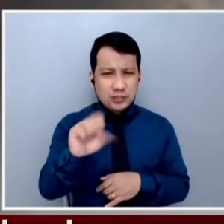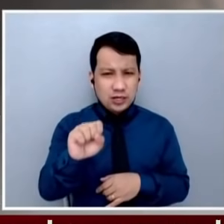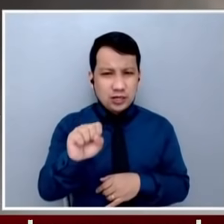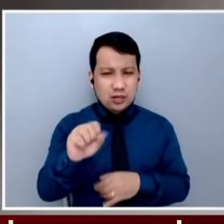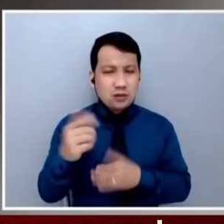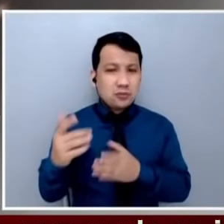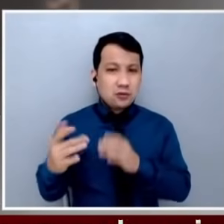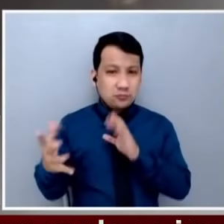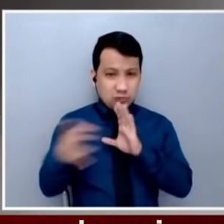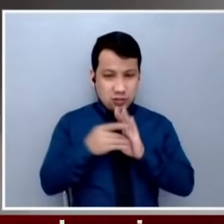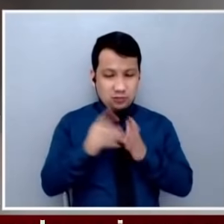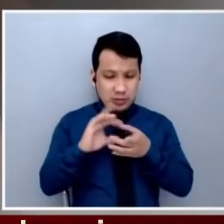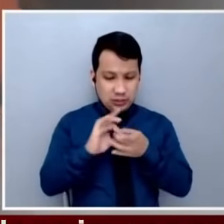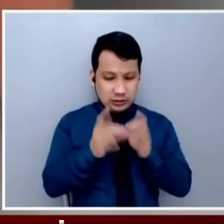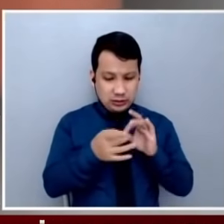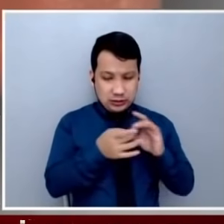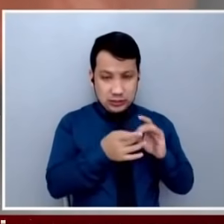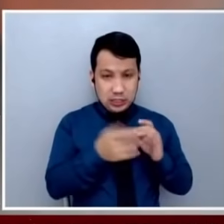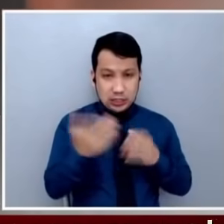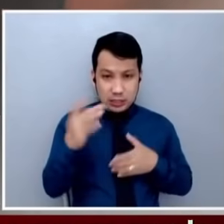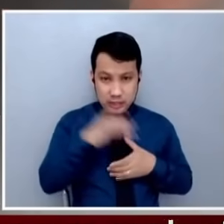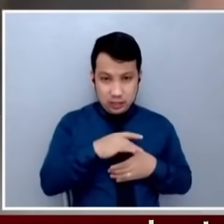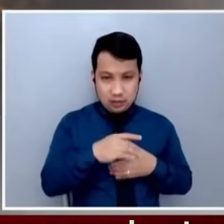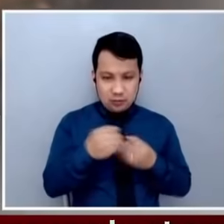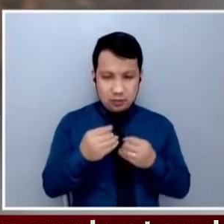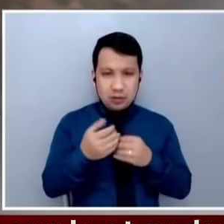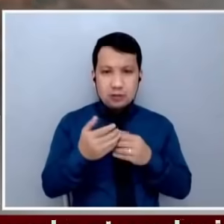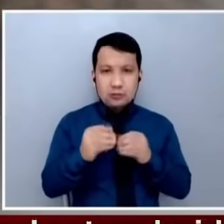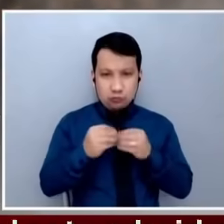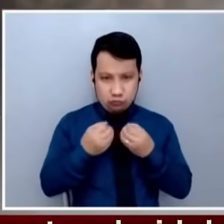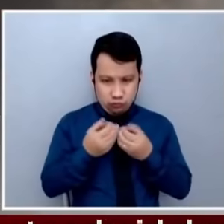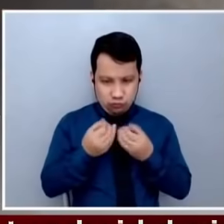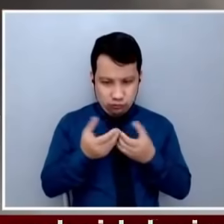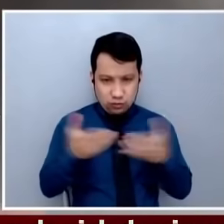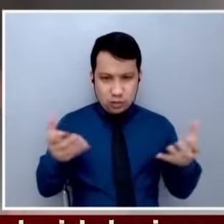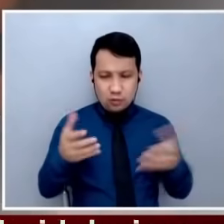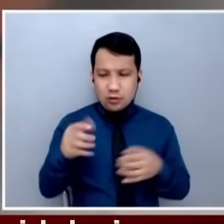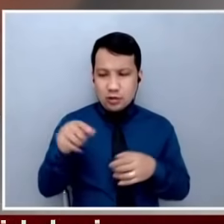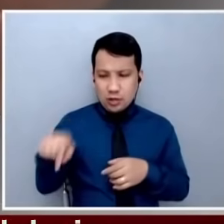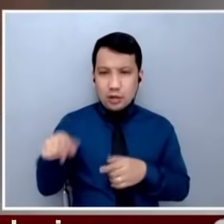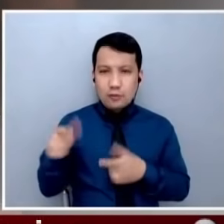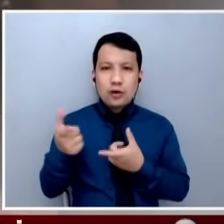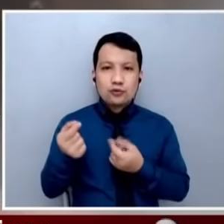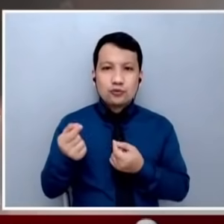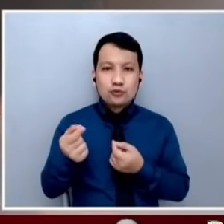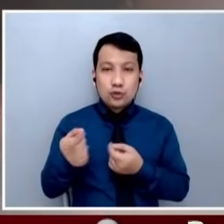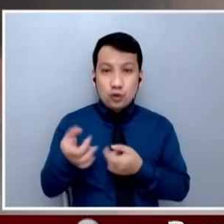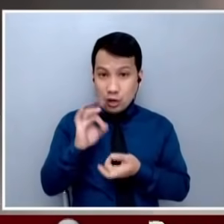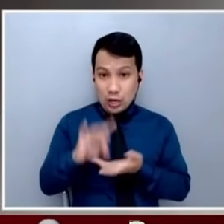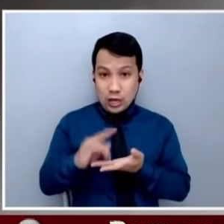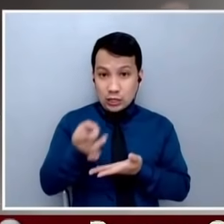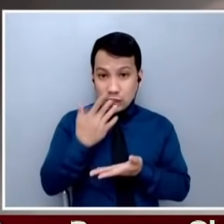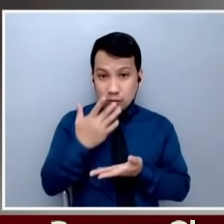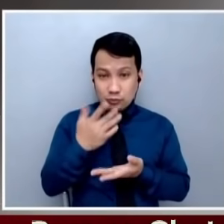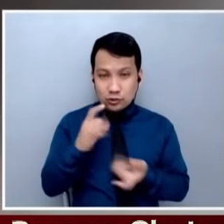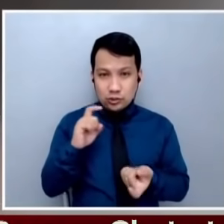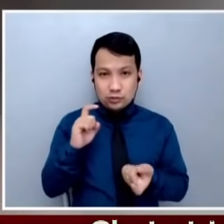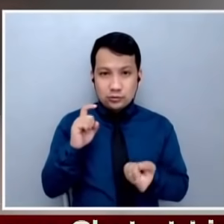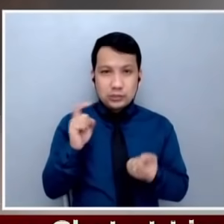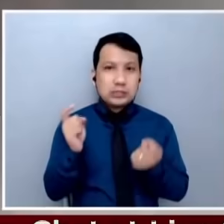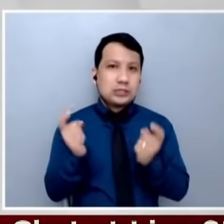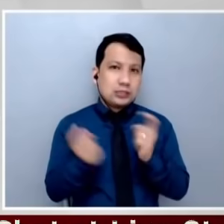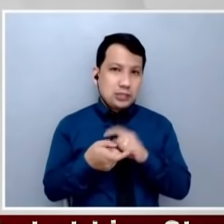mga cell, nagre-replicate o nagpaparami ito. Ang Molnupiravir, tinatangkang gawing mali ang replication